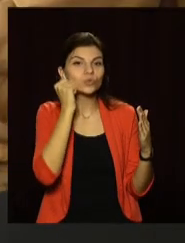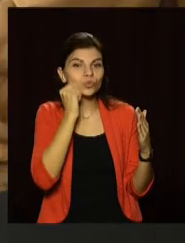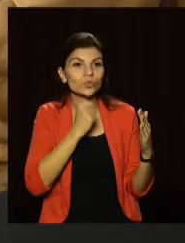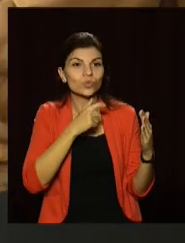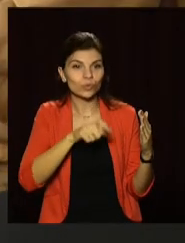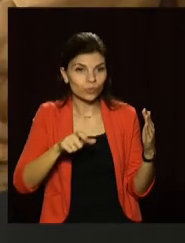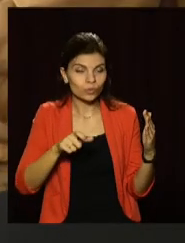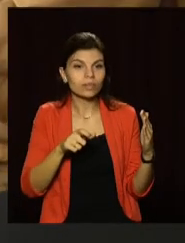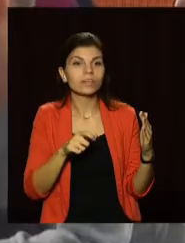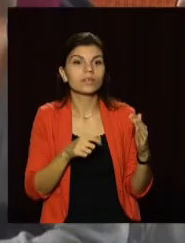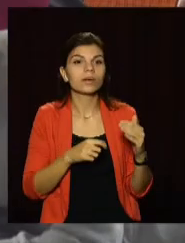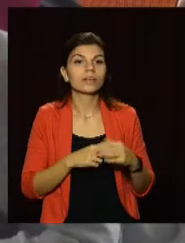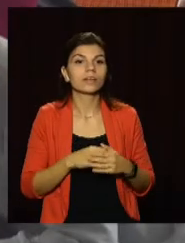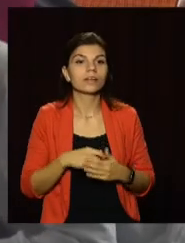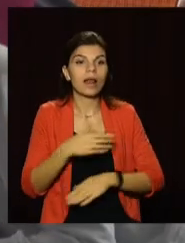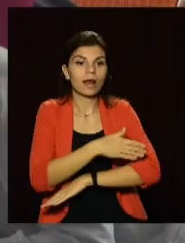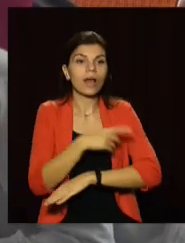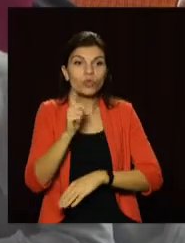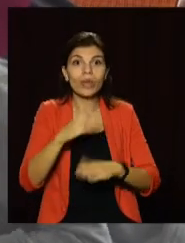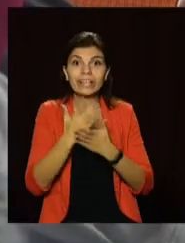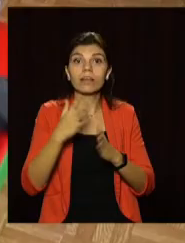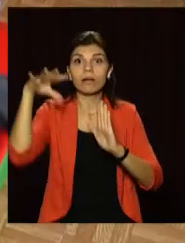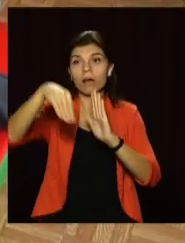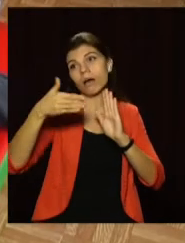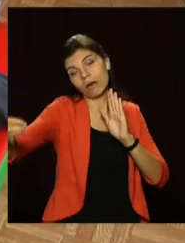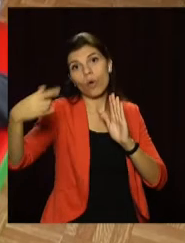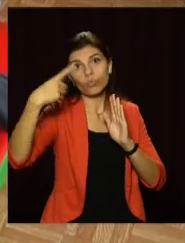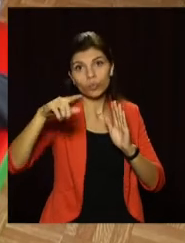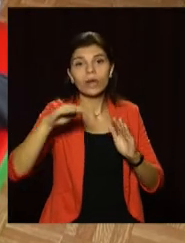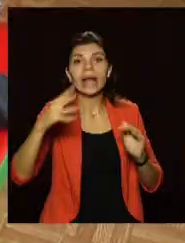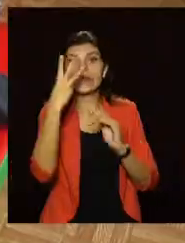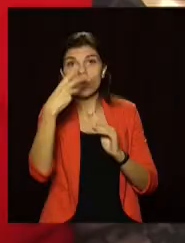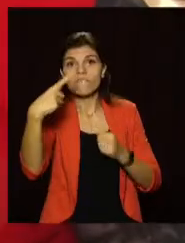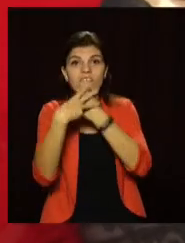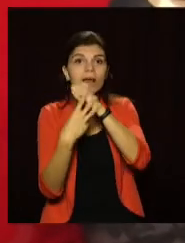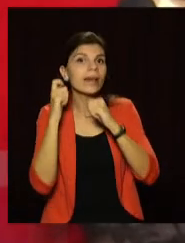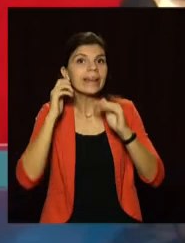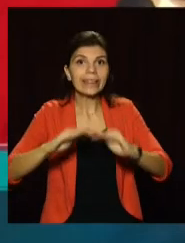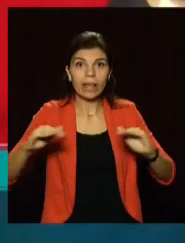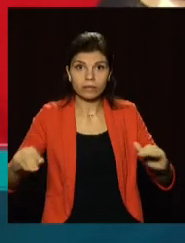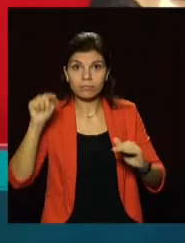та адресної допомоги, надають підтримку дітям з інвалідністю від 3 до 18 років. Ми